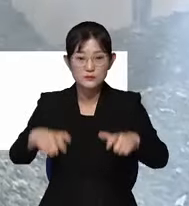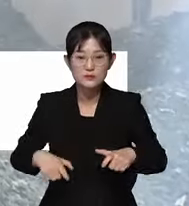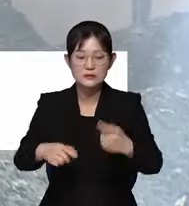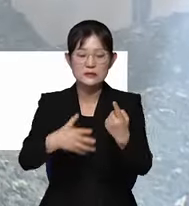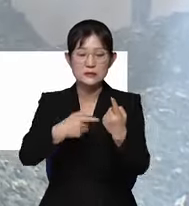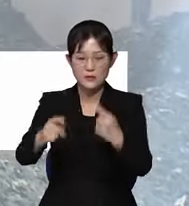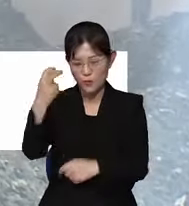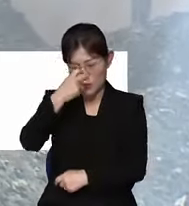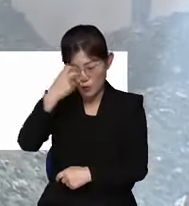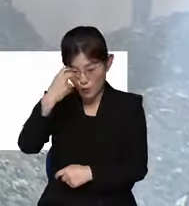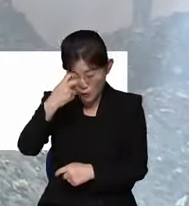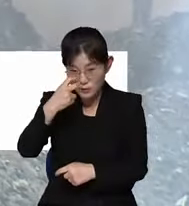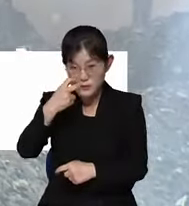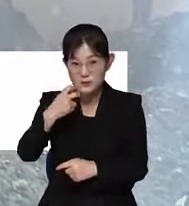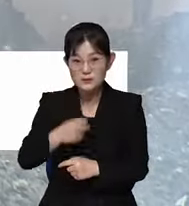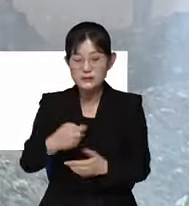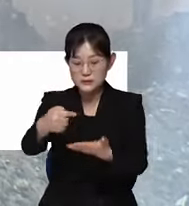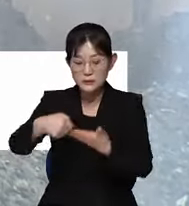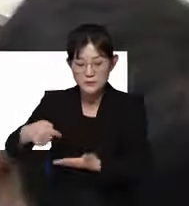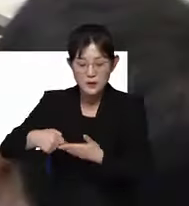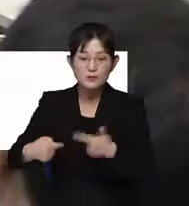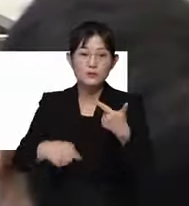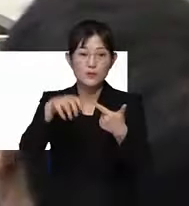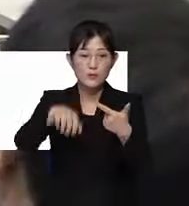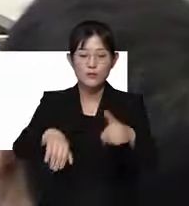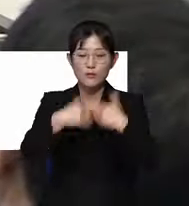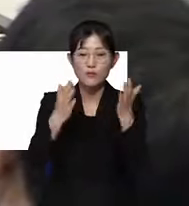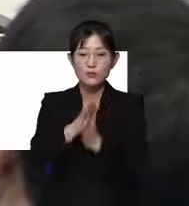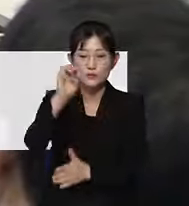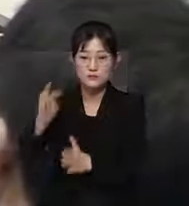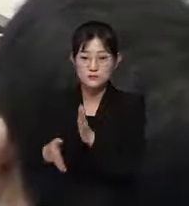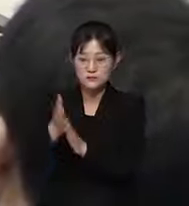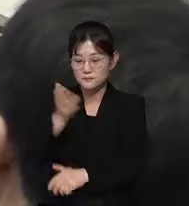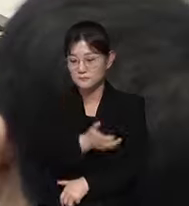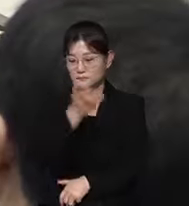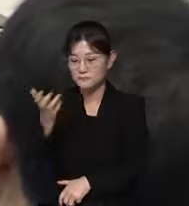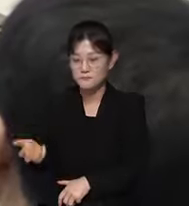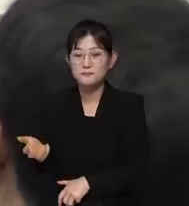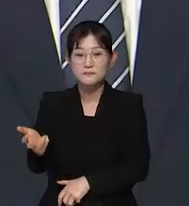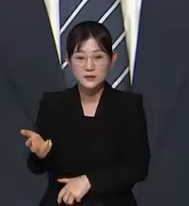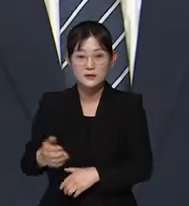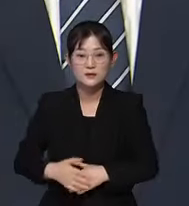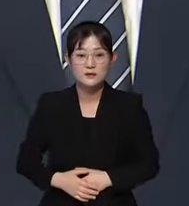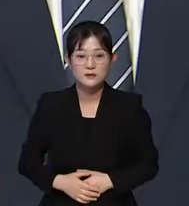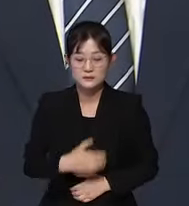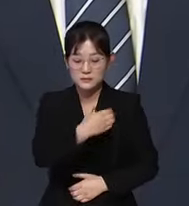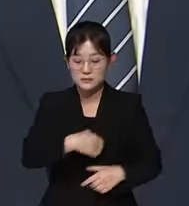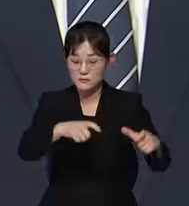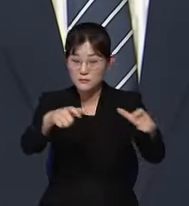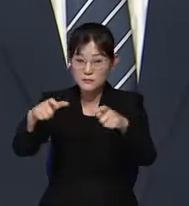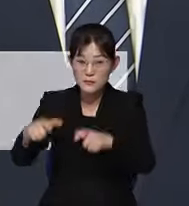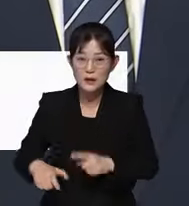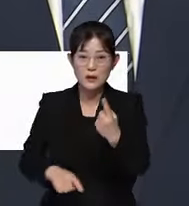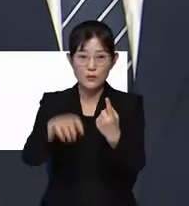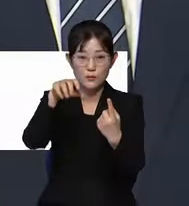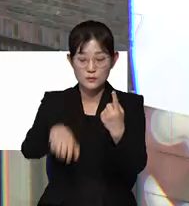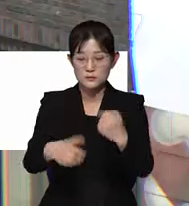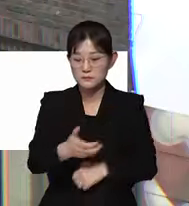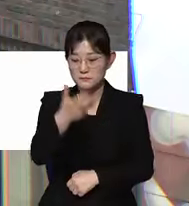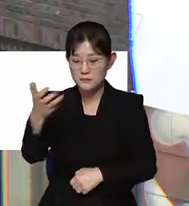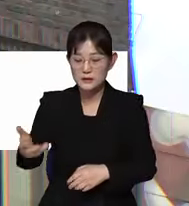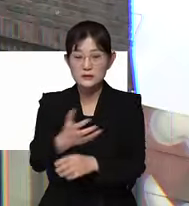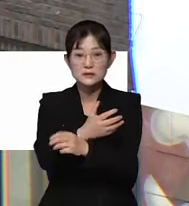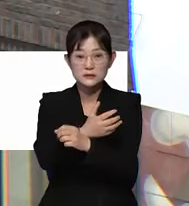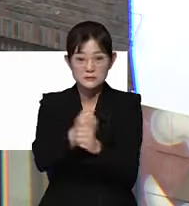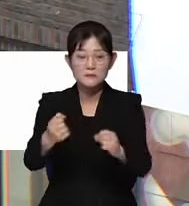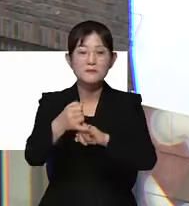검토와 보완을 거쳐 신청받은 6곳 모두를 광주시에 제출했습니다. 자치구별 한 곳씩 제출하기로 한